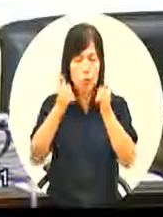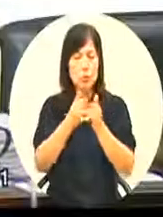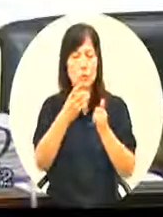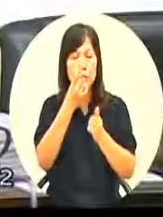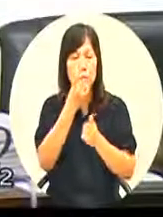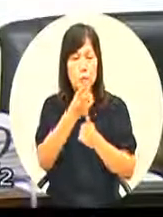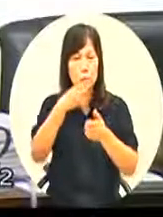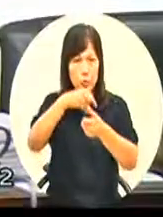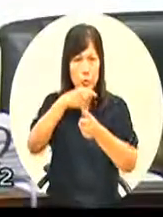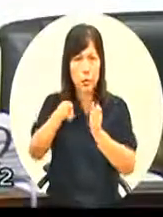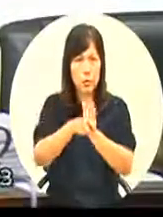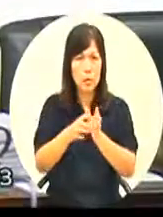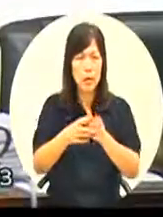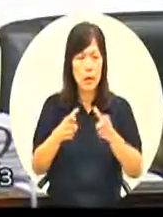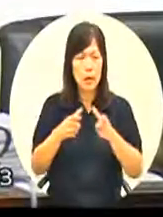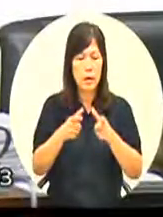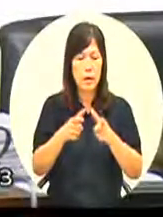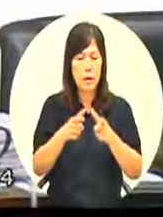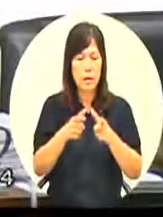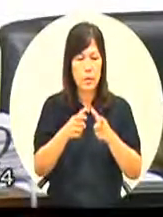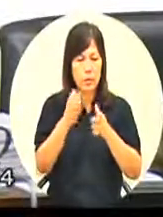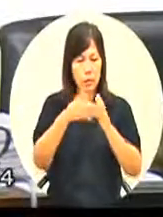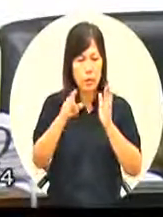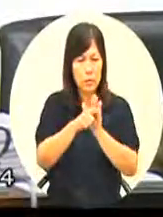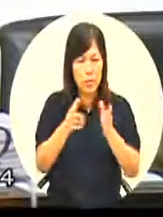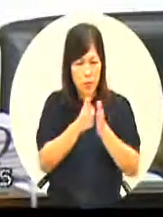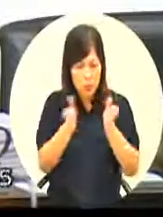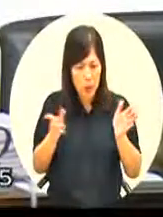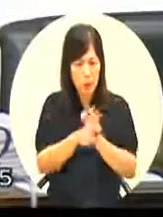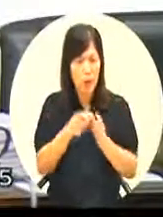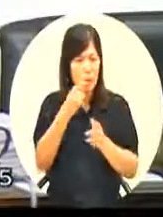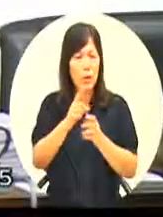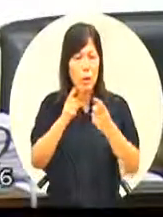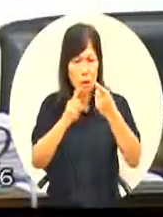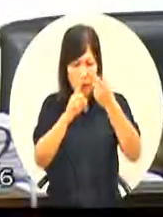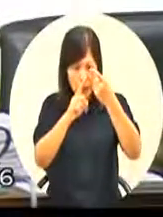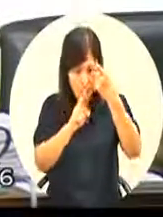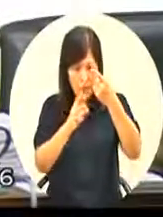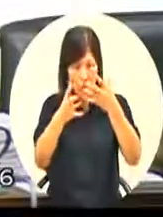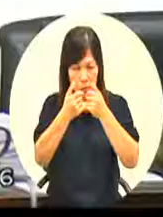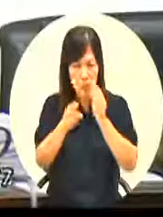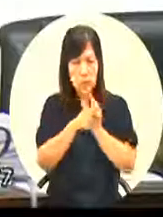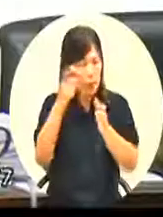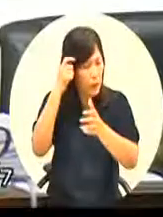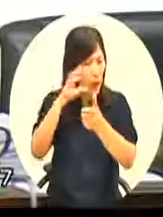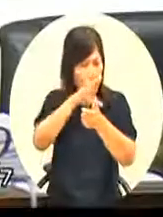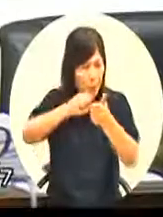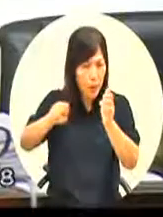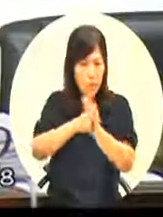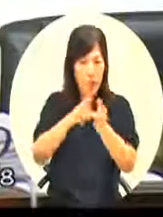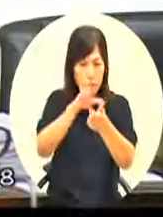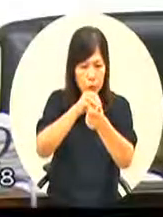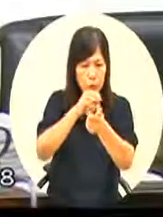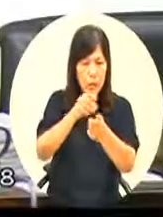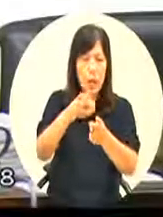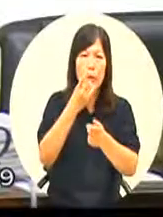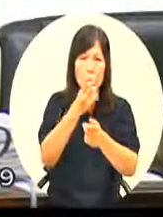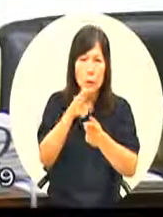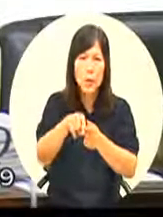长他心胸这么开阔，他说哪怕是一位学生我们都不能剥夺他学足语的